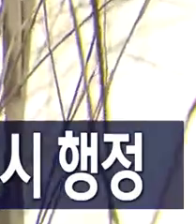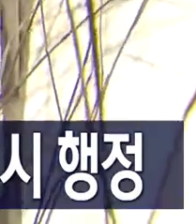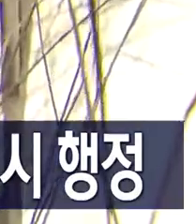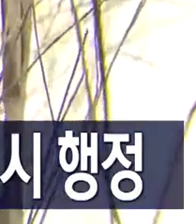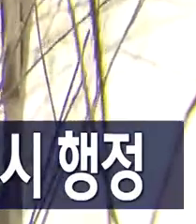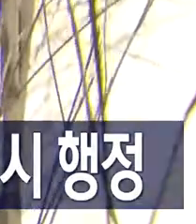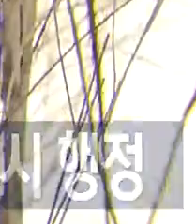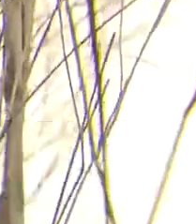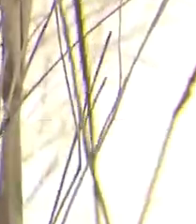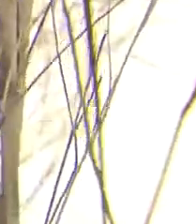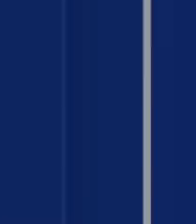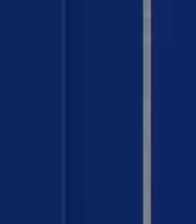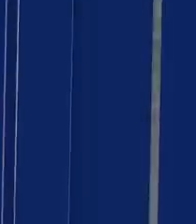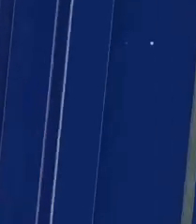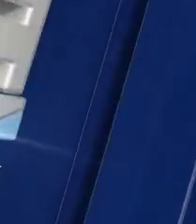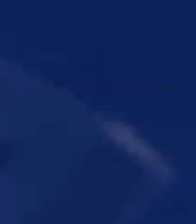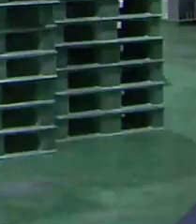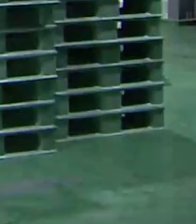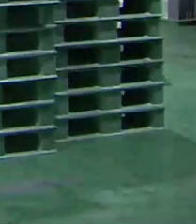행정이 낳은 결과물입니다.